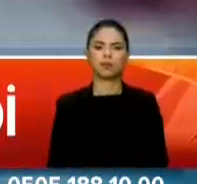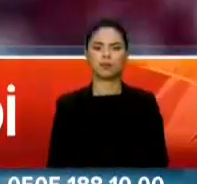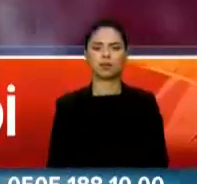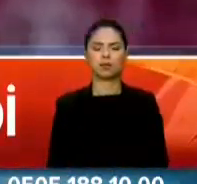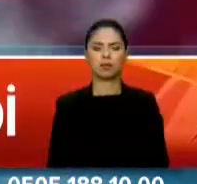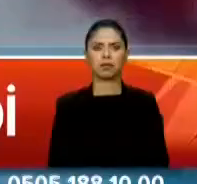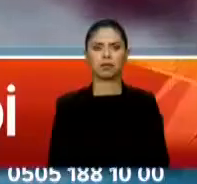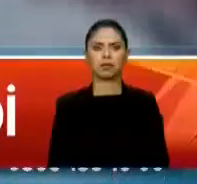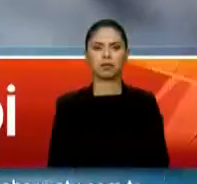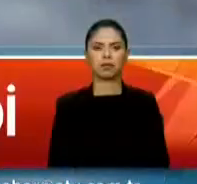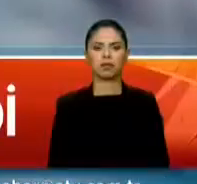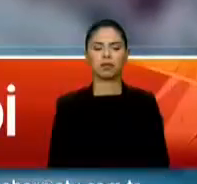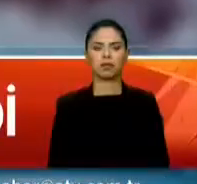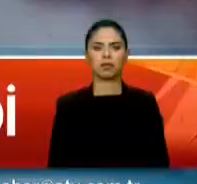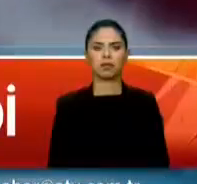Gigante.